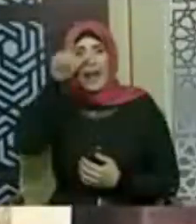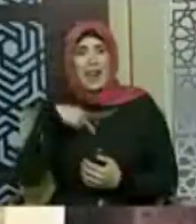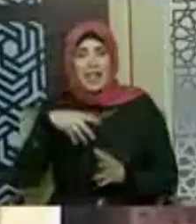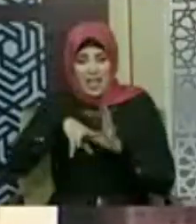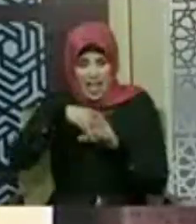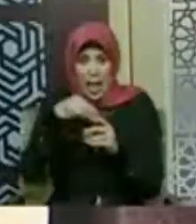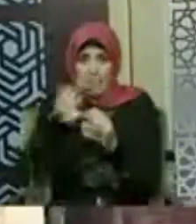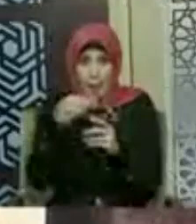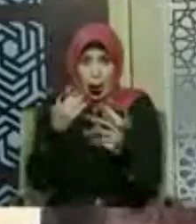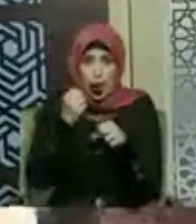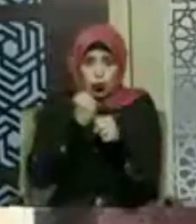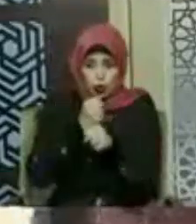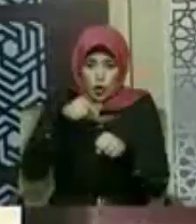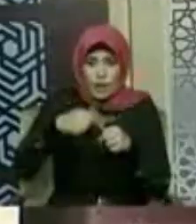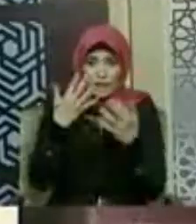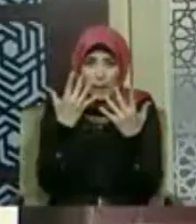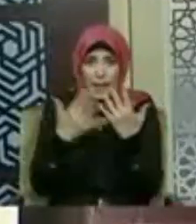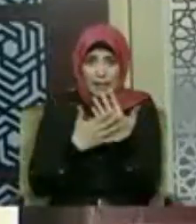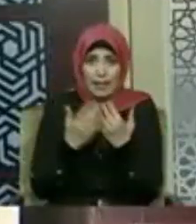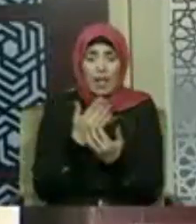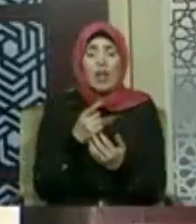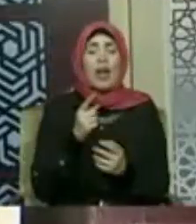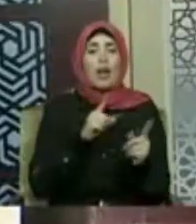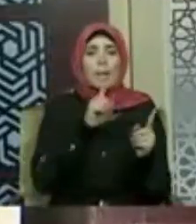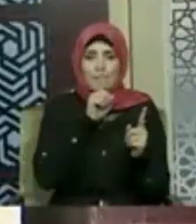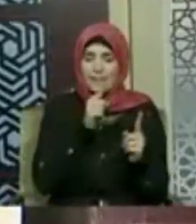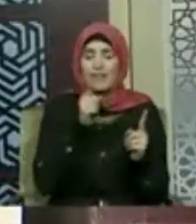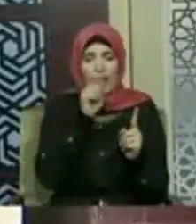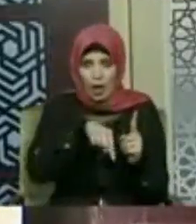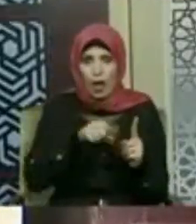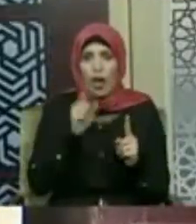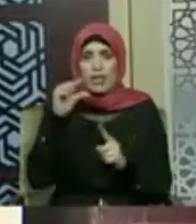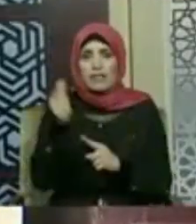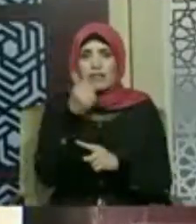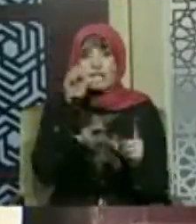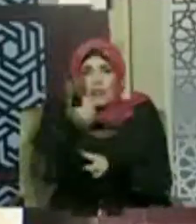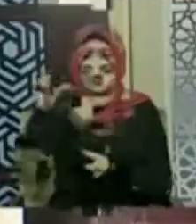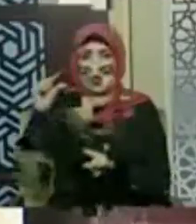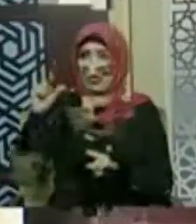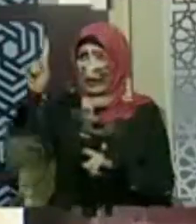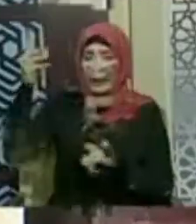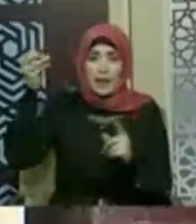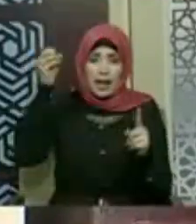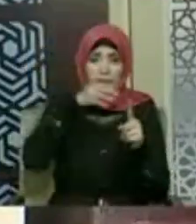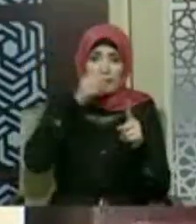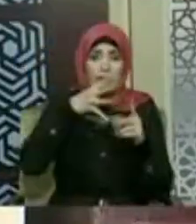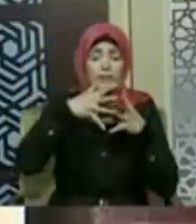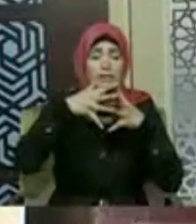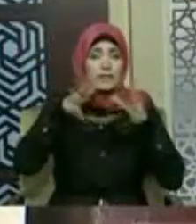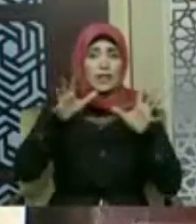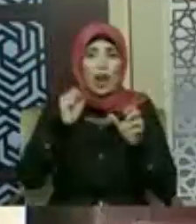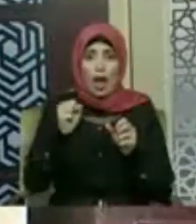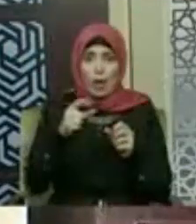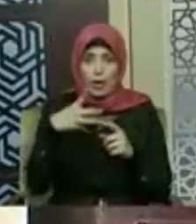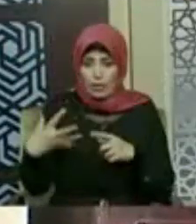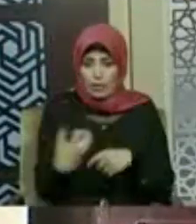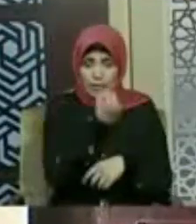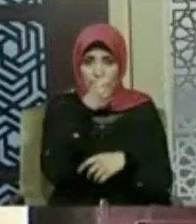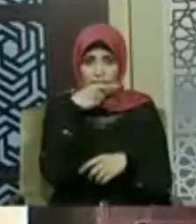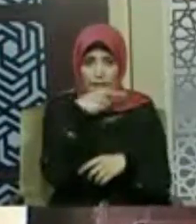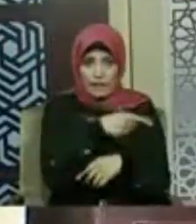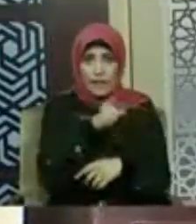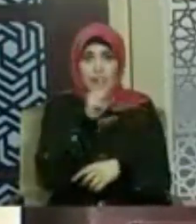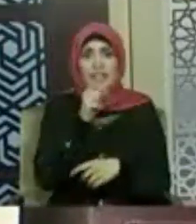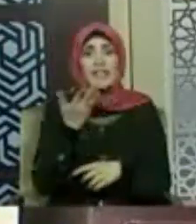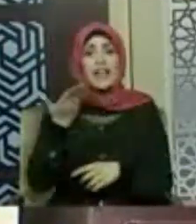هذا الملك الواسع الذي آتاه الله إياه ومكن له فيه، كان لا يأكل